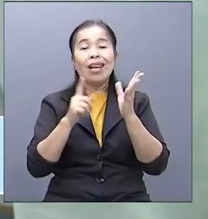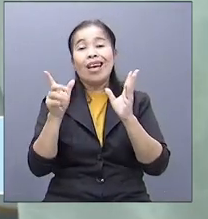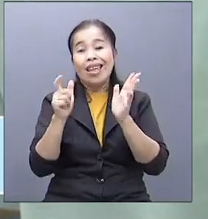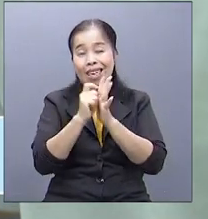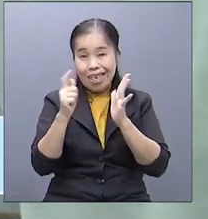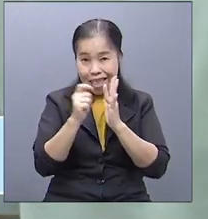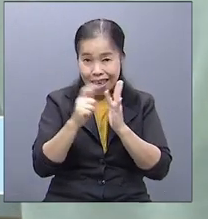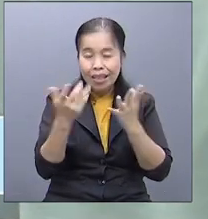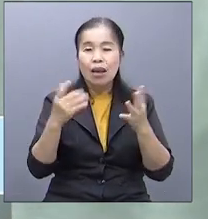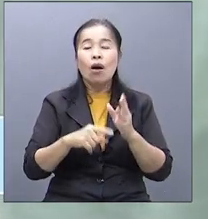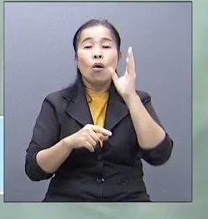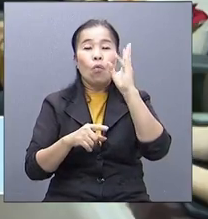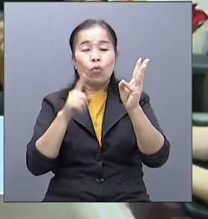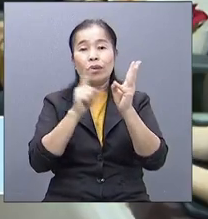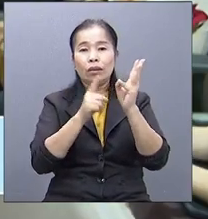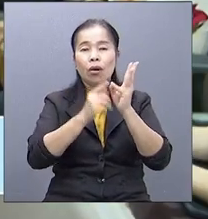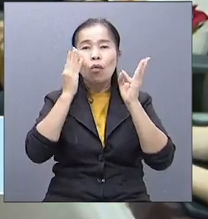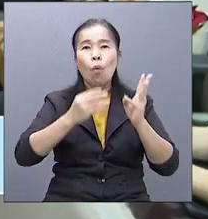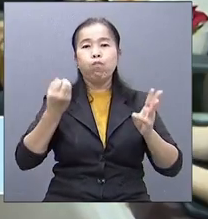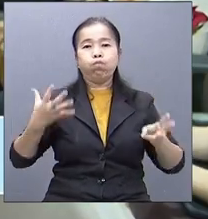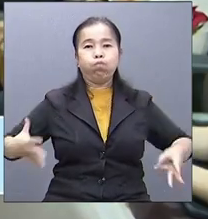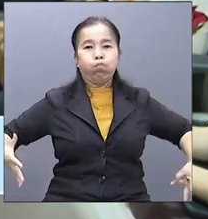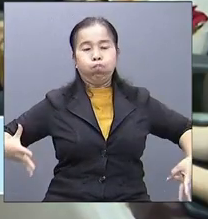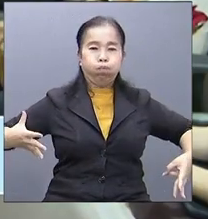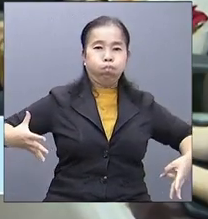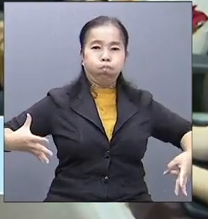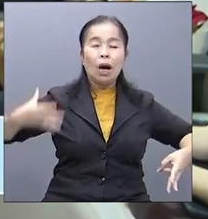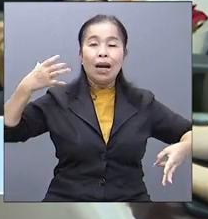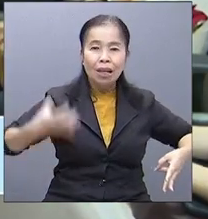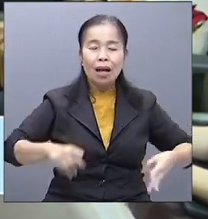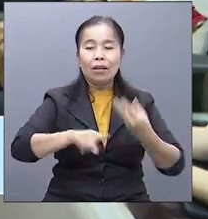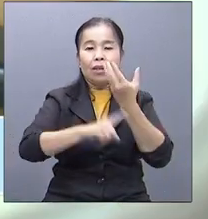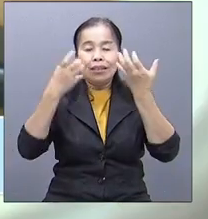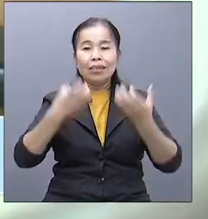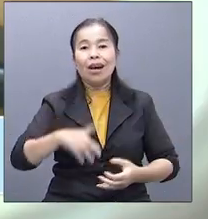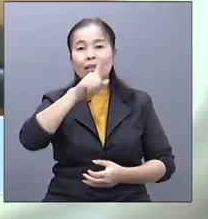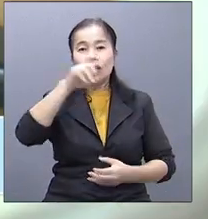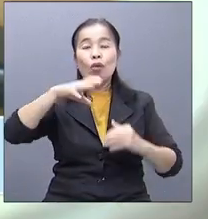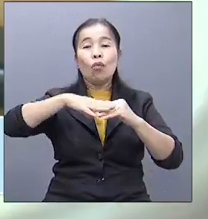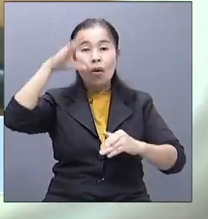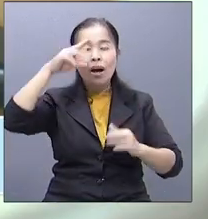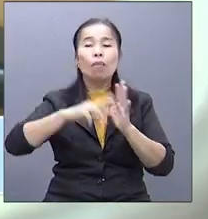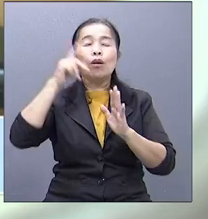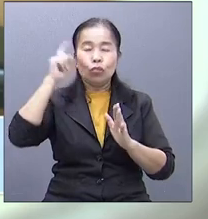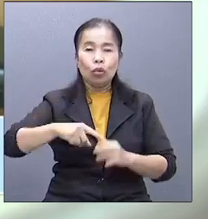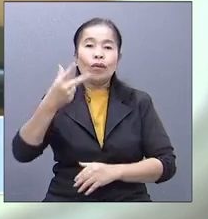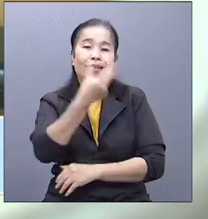อาการครับ 6ครับบุคคลที่มีโรคอ้วนก็คือน้ำหนักมากกว่า 100กิโลกรัมหรือ BMIมาก